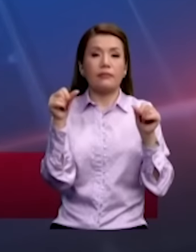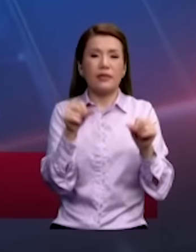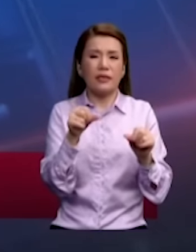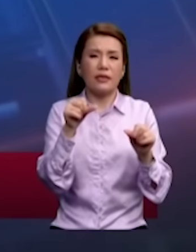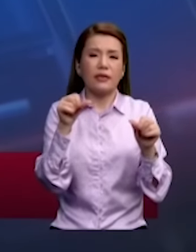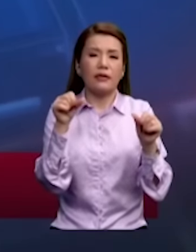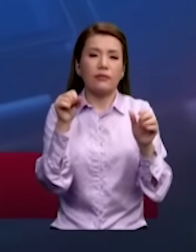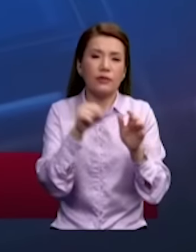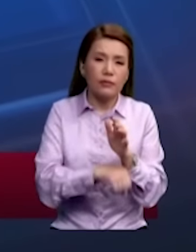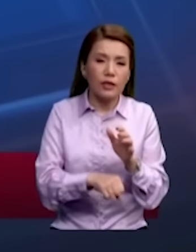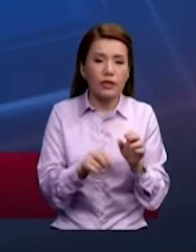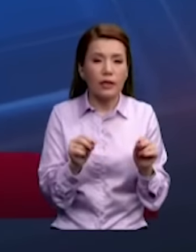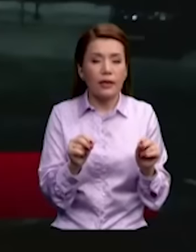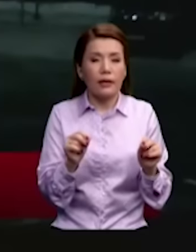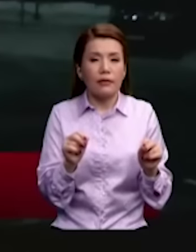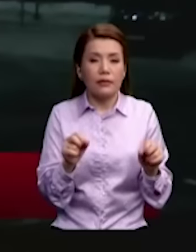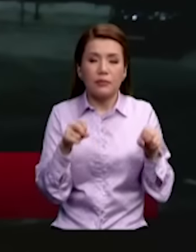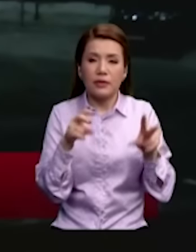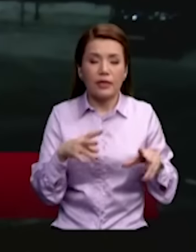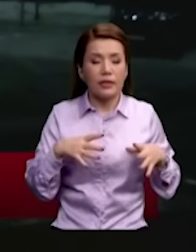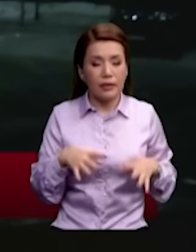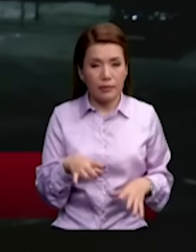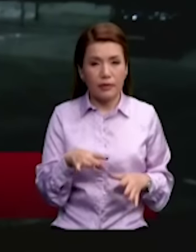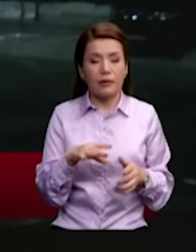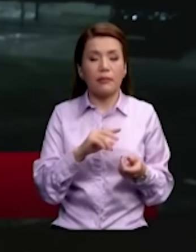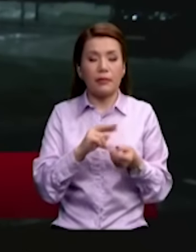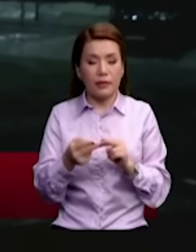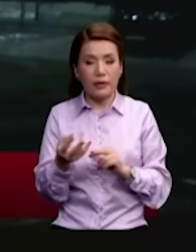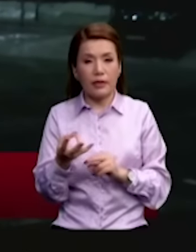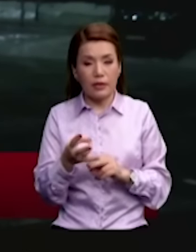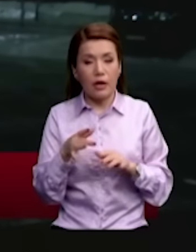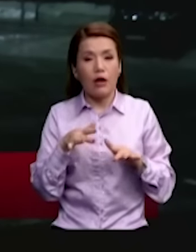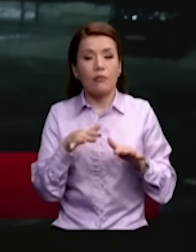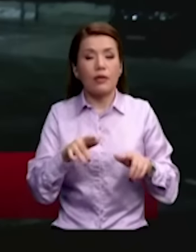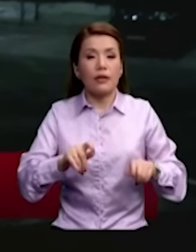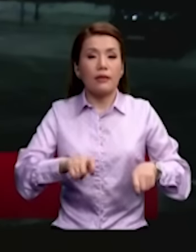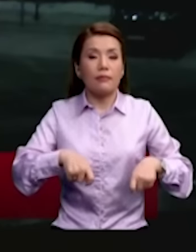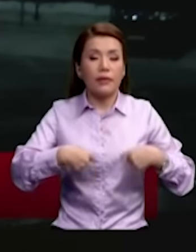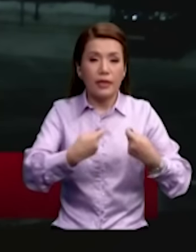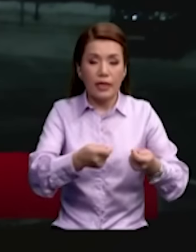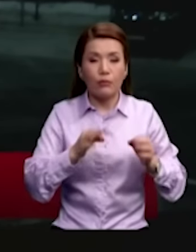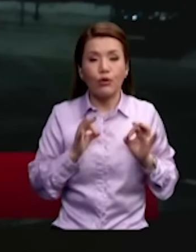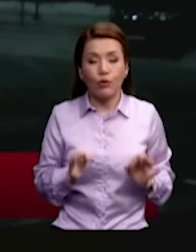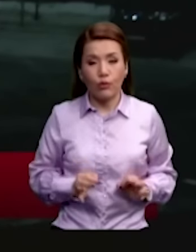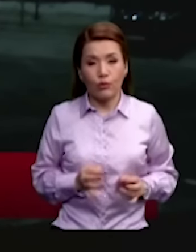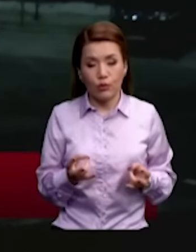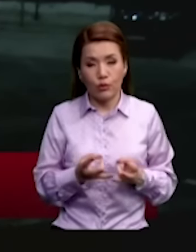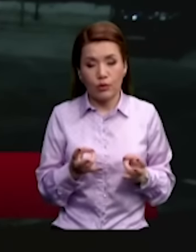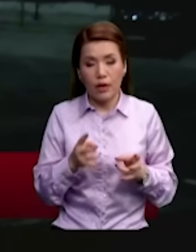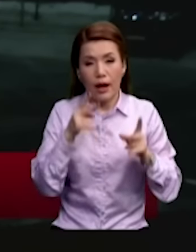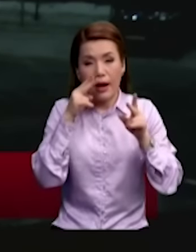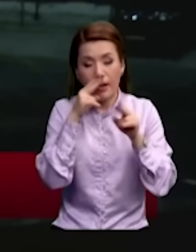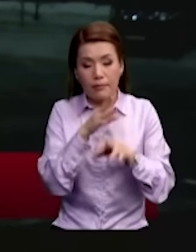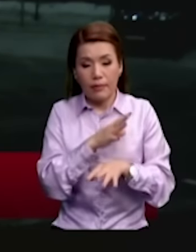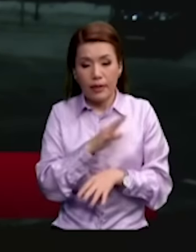смерти по неосторожности. Адвокаты просят судью вернуть дело прокурорам. По их мнению, они вели следствие с грубыми ошибками.